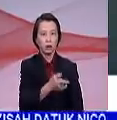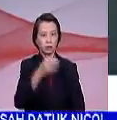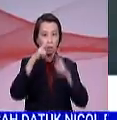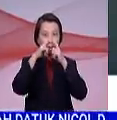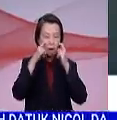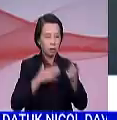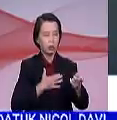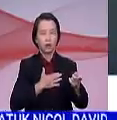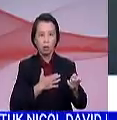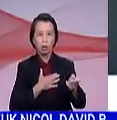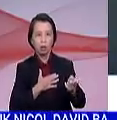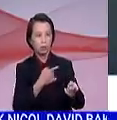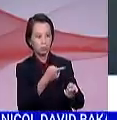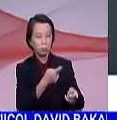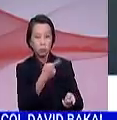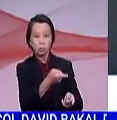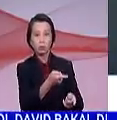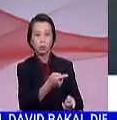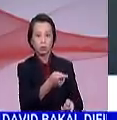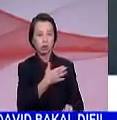ni. Tercungak-cungak,